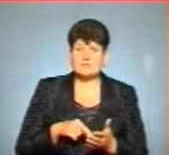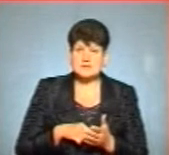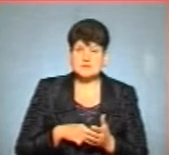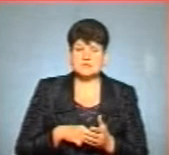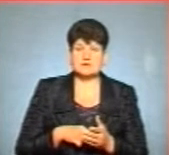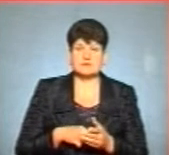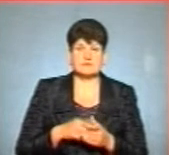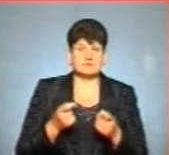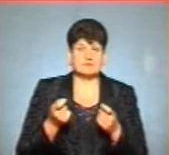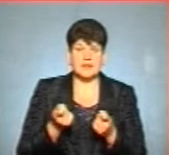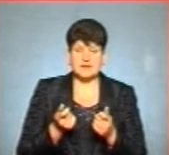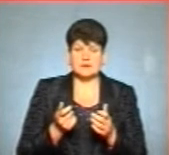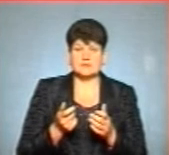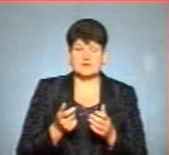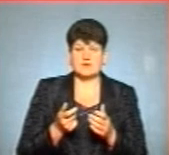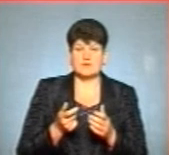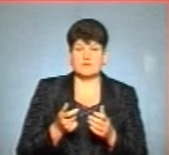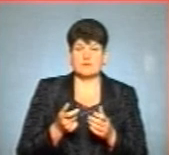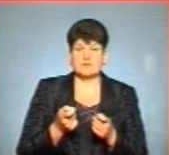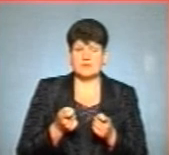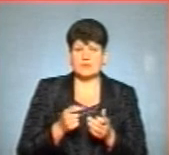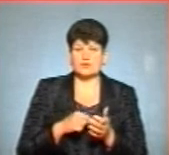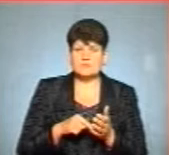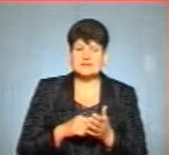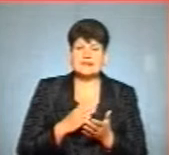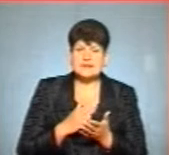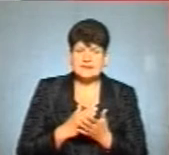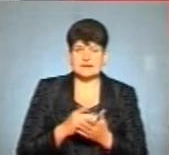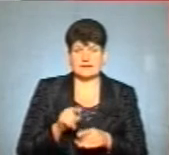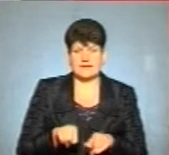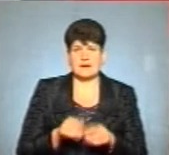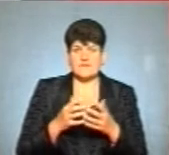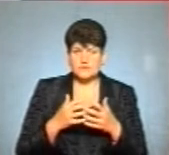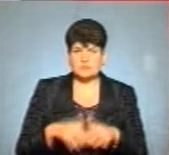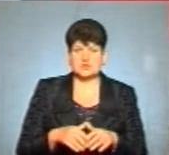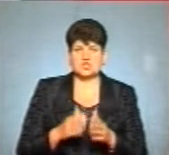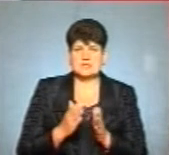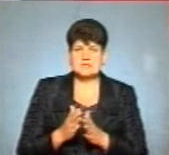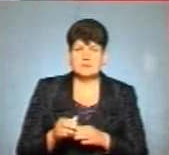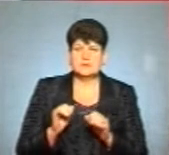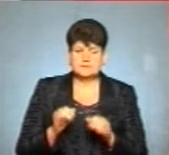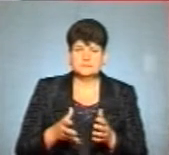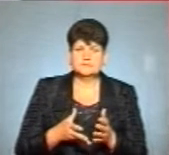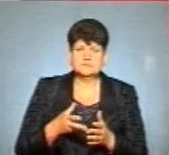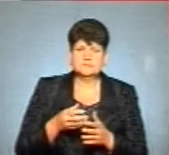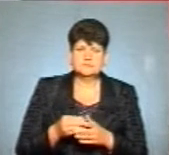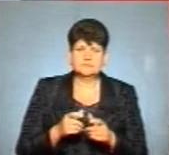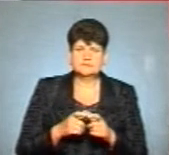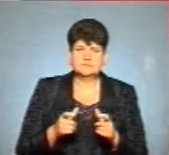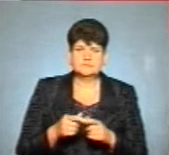небагатьох міст України, де впроваджена автоматизована система, і кожен бажаючий може розрахуватися як карткою тернополяна,